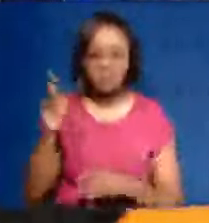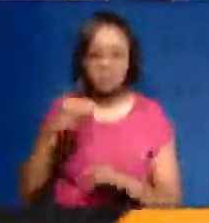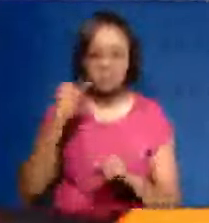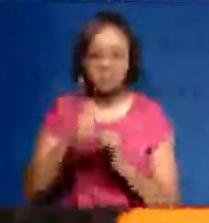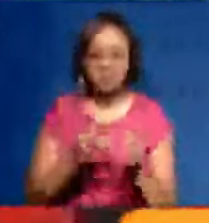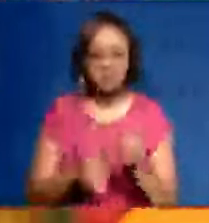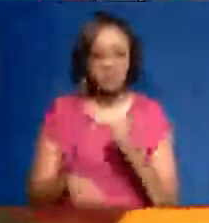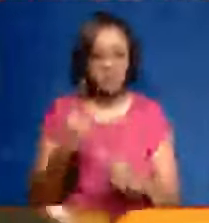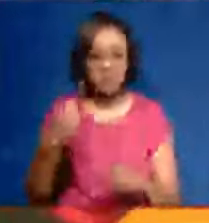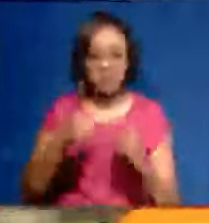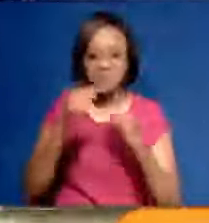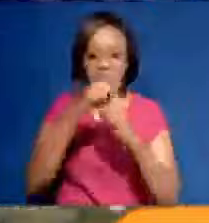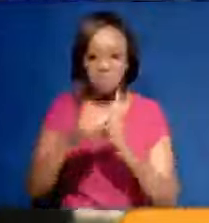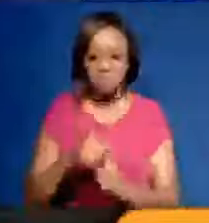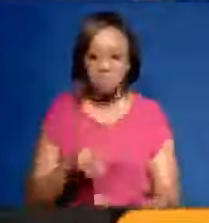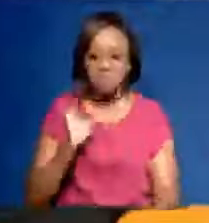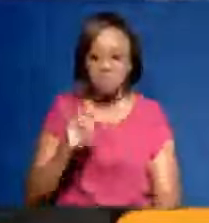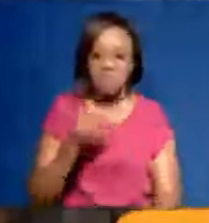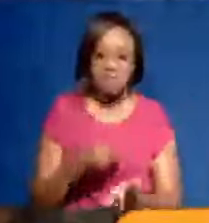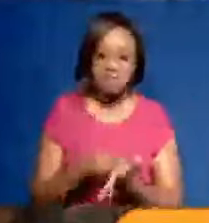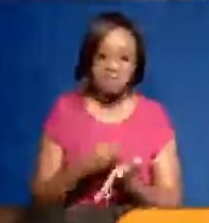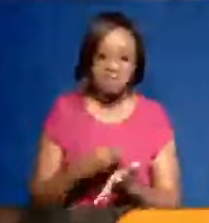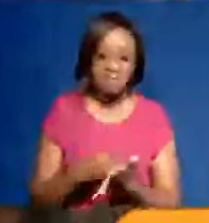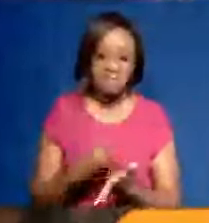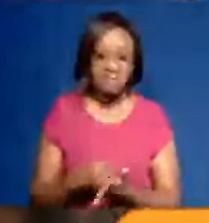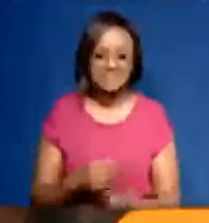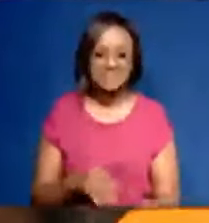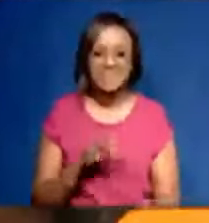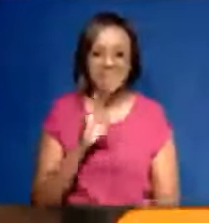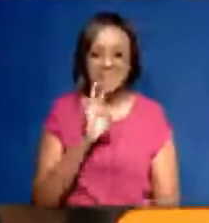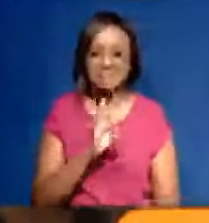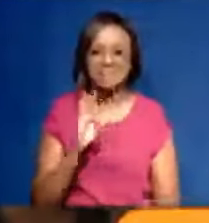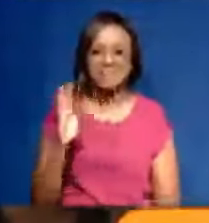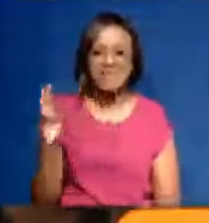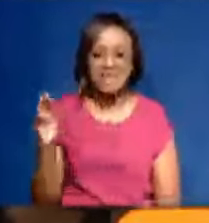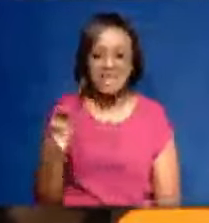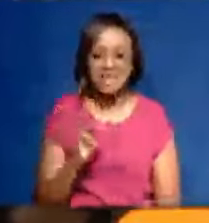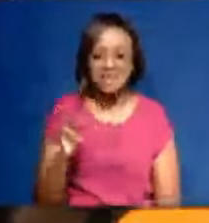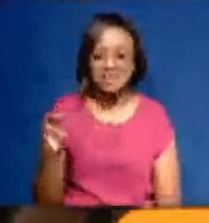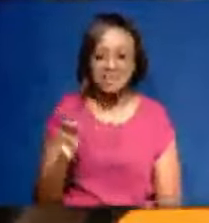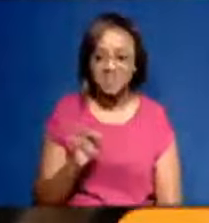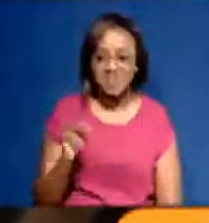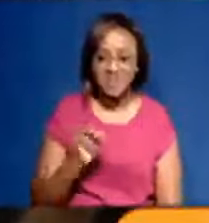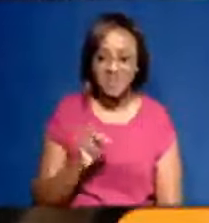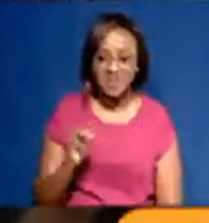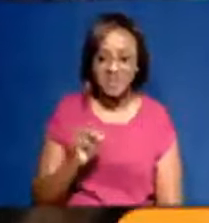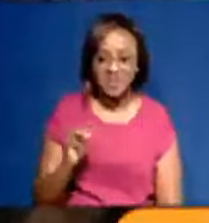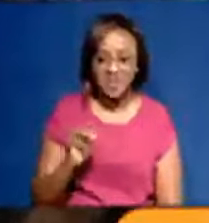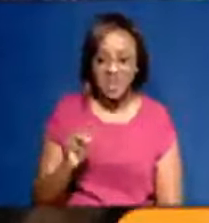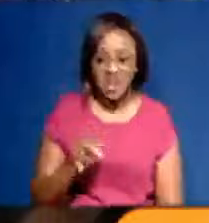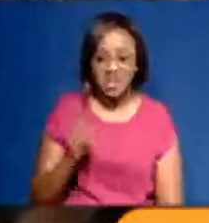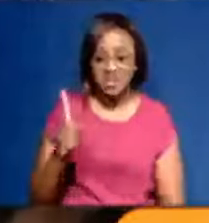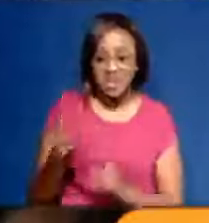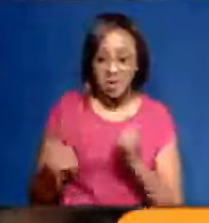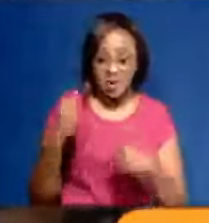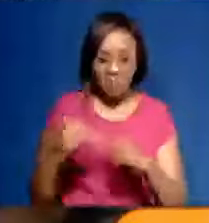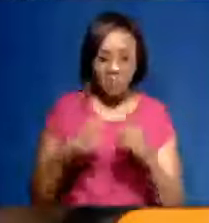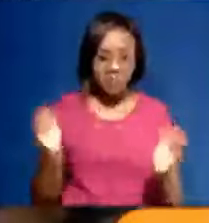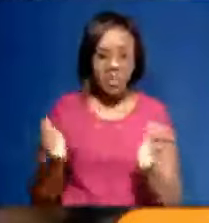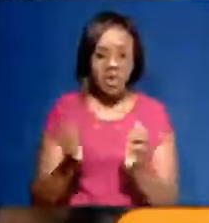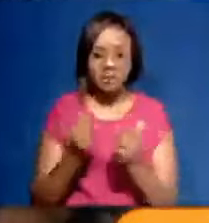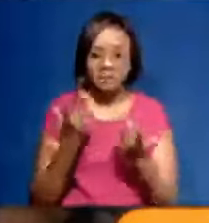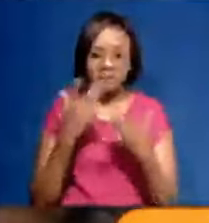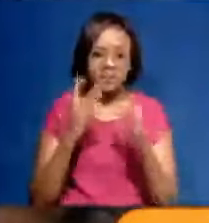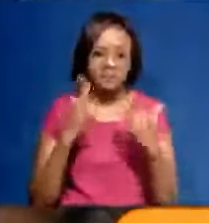jumla akiwa ni Andrew Kimathi ambaye sasa ni mmiliki wa kitita kizito cha shilingi milioni 3. Shindano hili lilifika